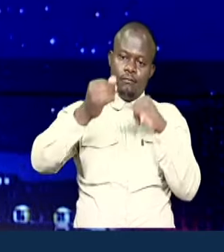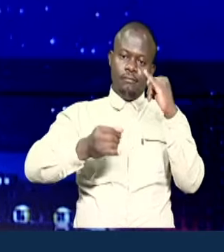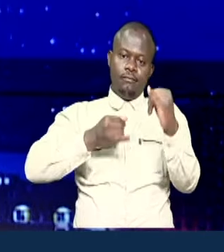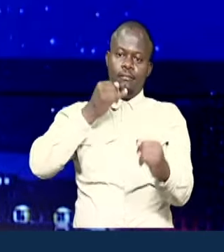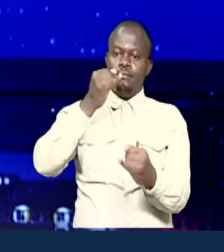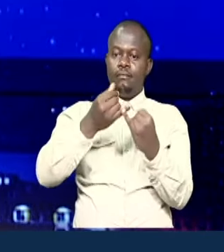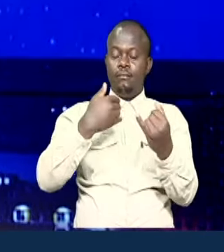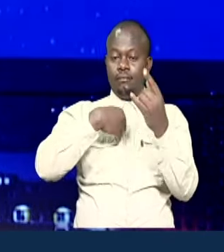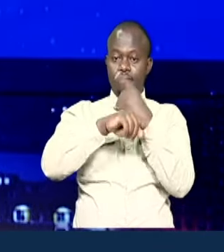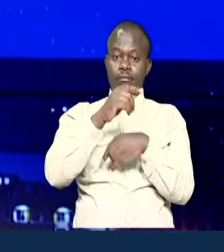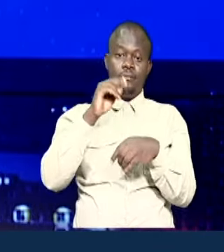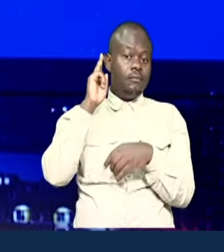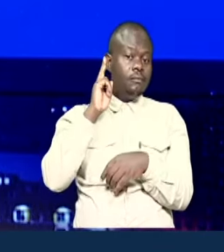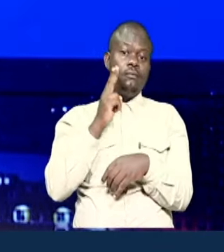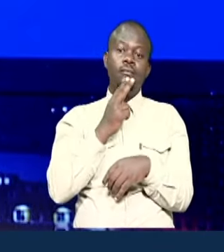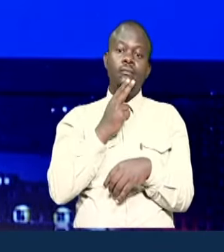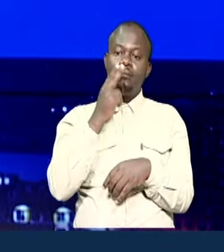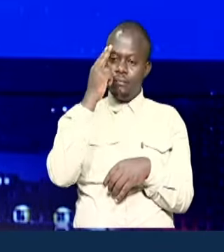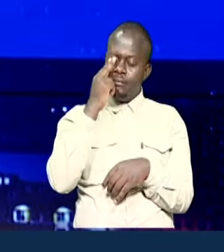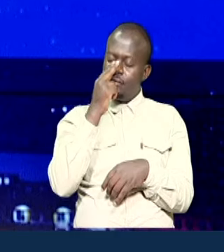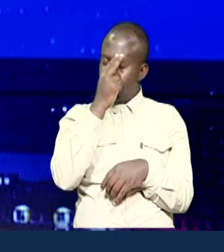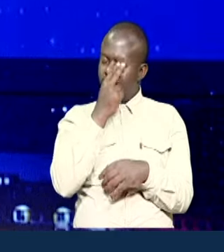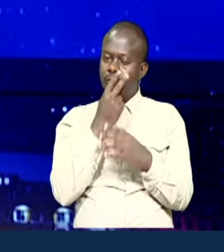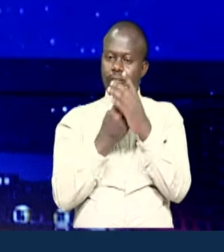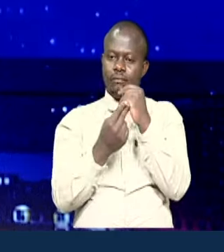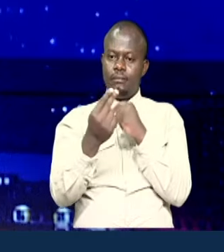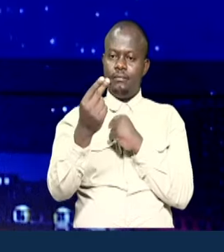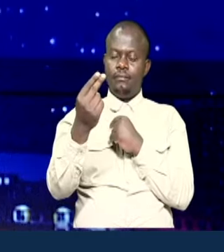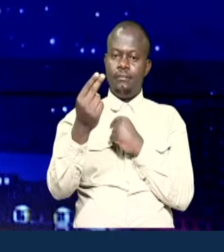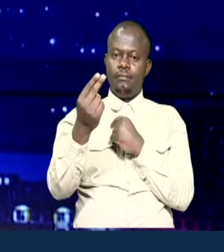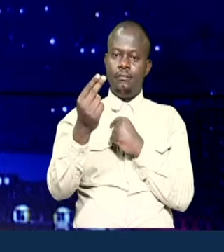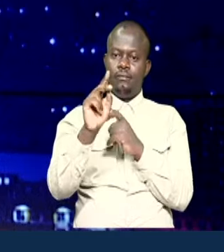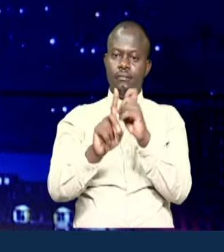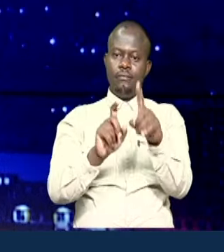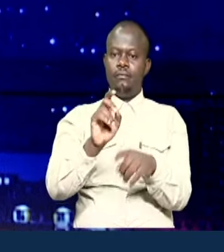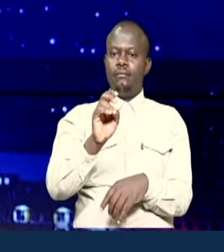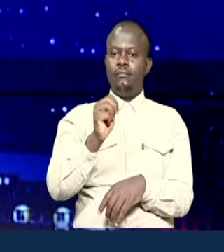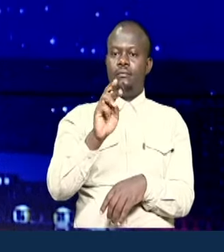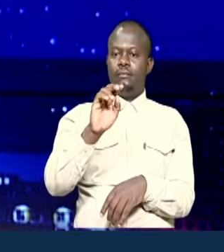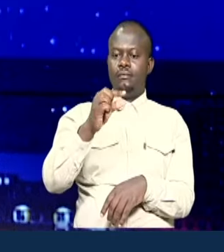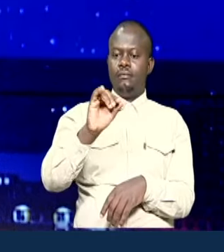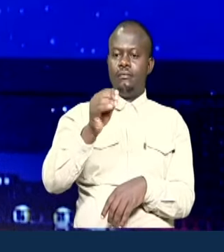mpuzamahanga w'abafite ubumuga bwo kutumva, kutabona no kutavuga. Reka tubibaze Murangije Maria